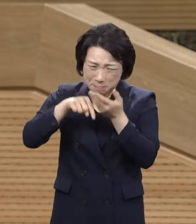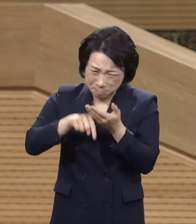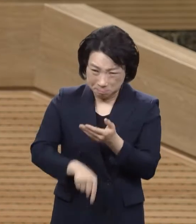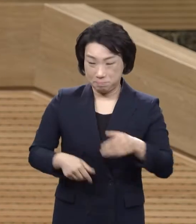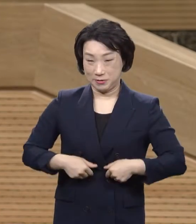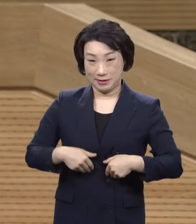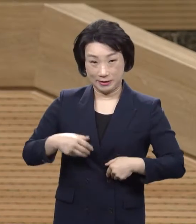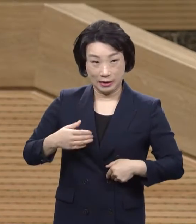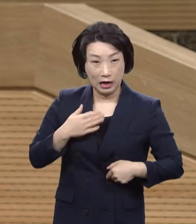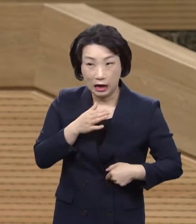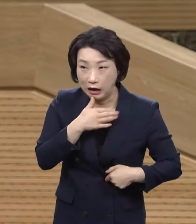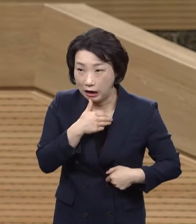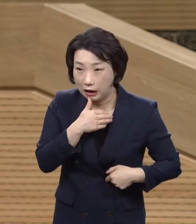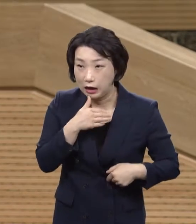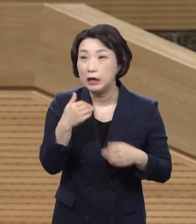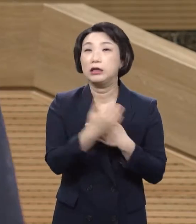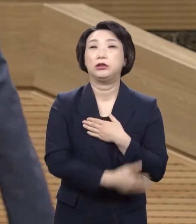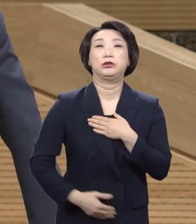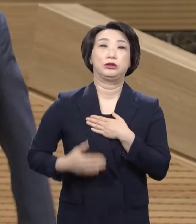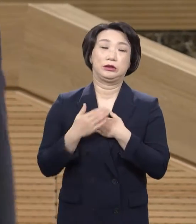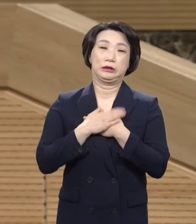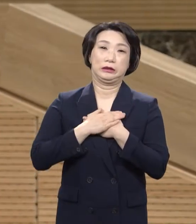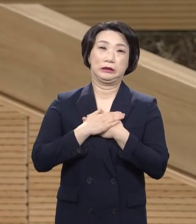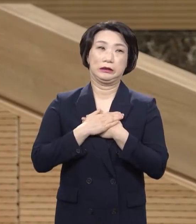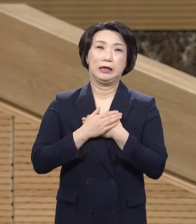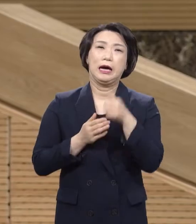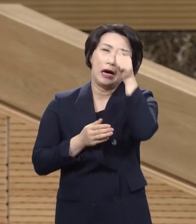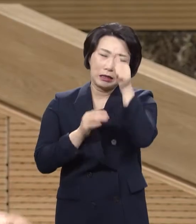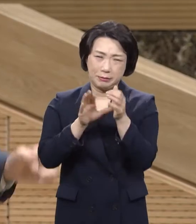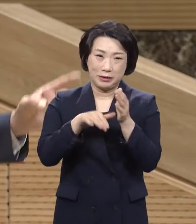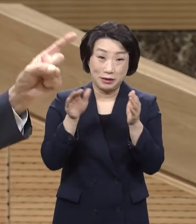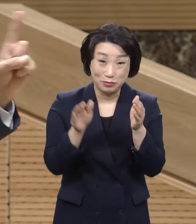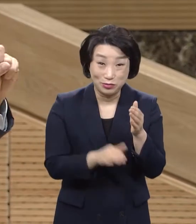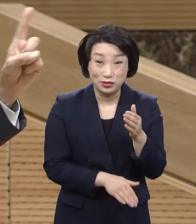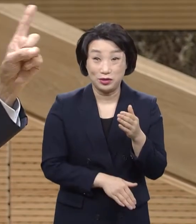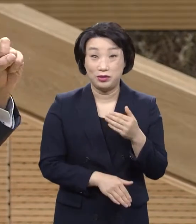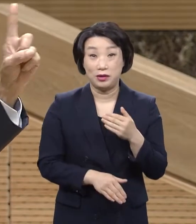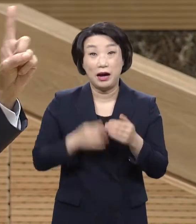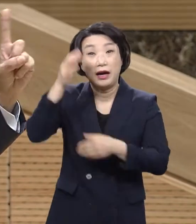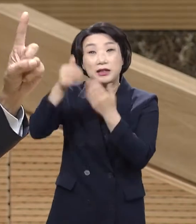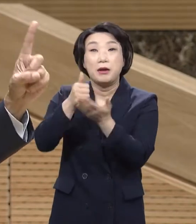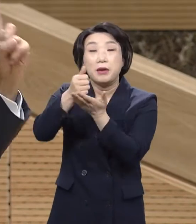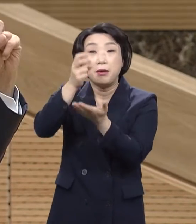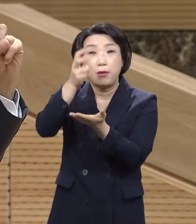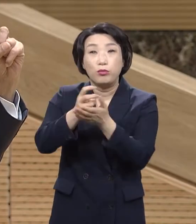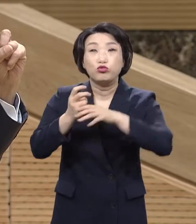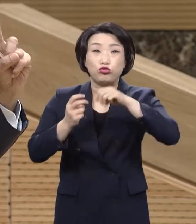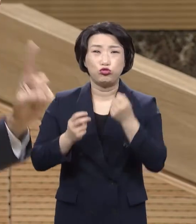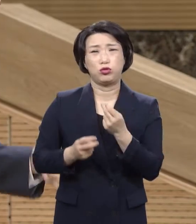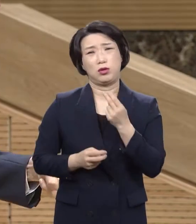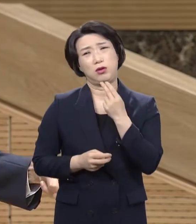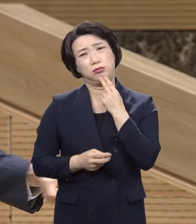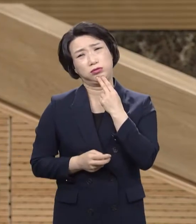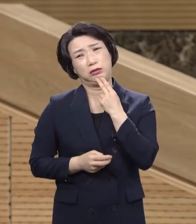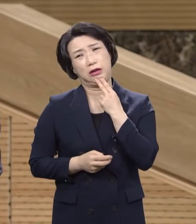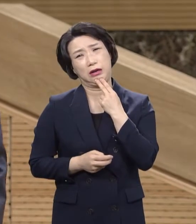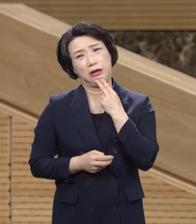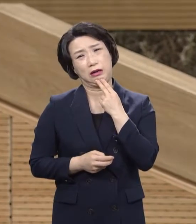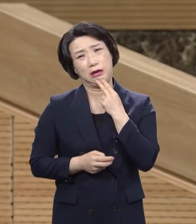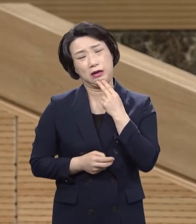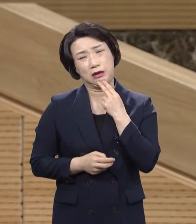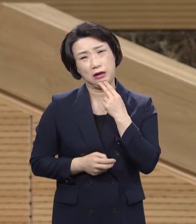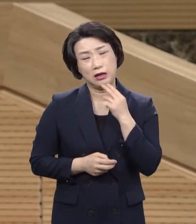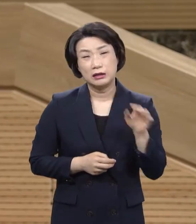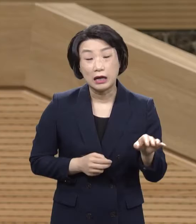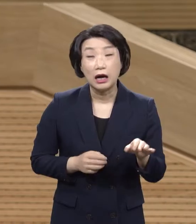뭐냐? 육신은 아담 때부터 하나님의 법에 굴복하지 않는구나.